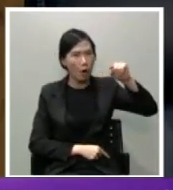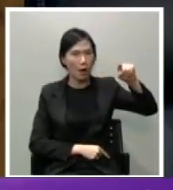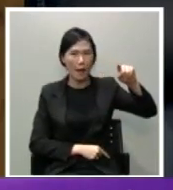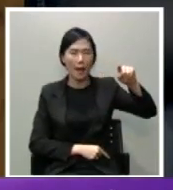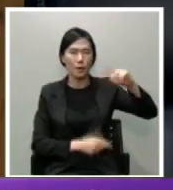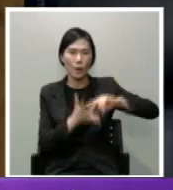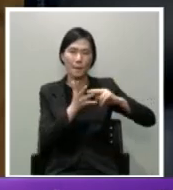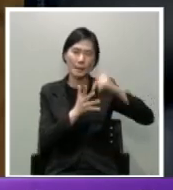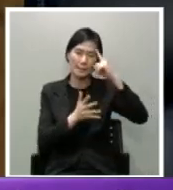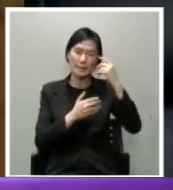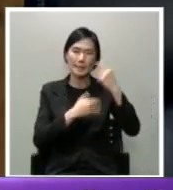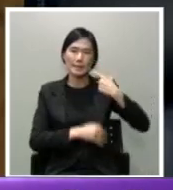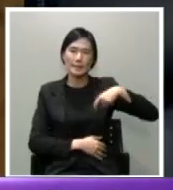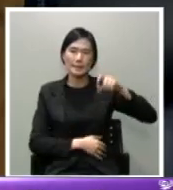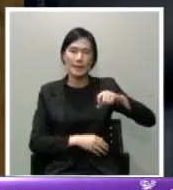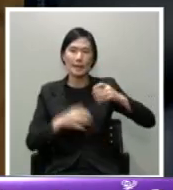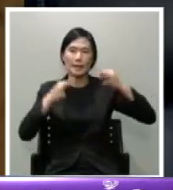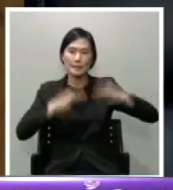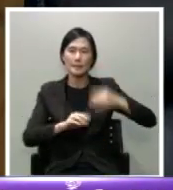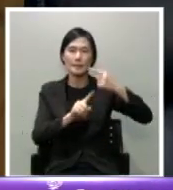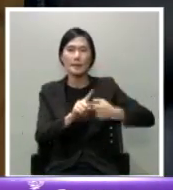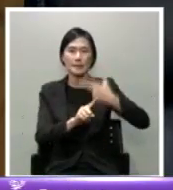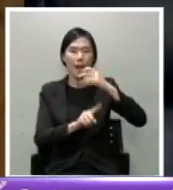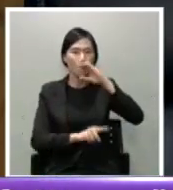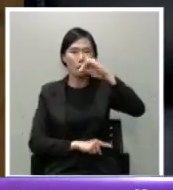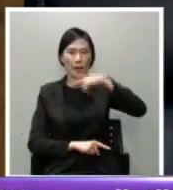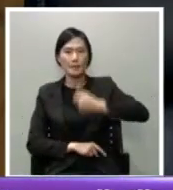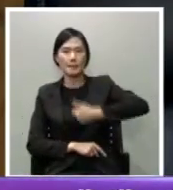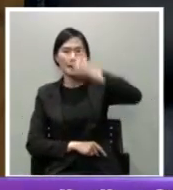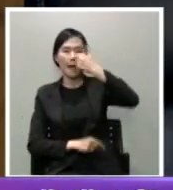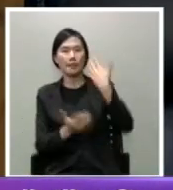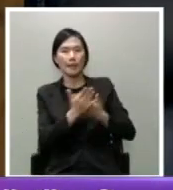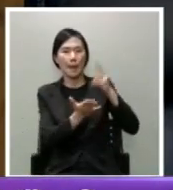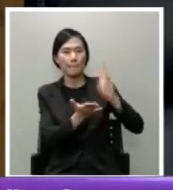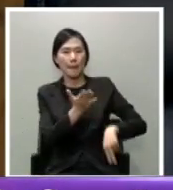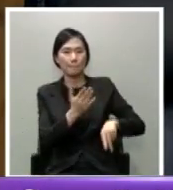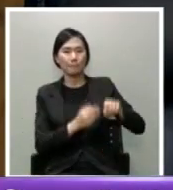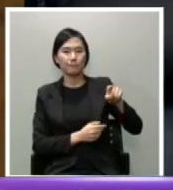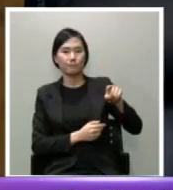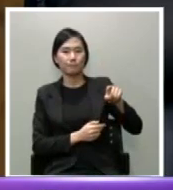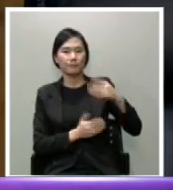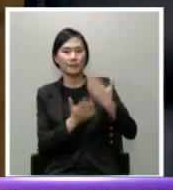กระทั่งศาลตัดสินเมื่อ3เดือนที่แล้วให้เราชนะแล้วก็ปรับเขา